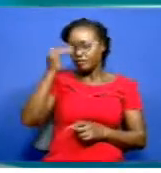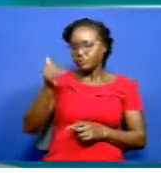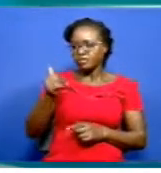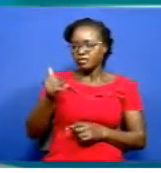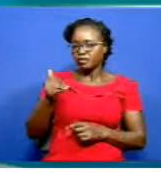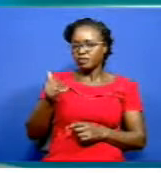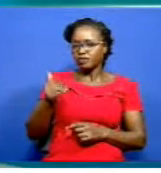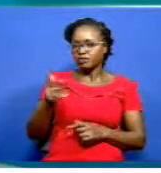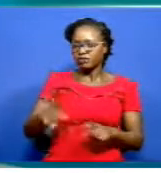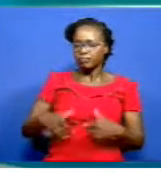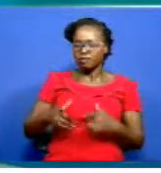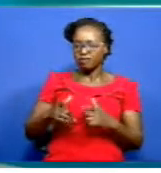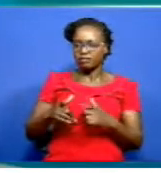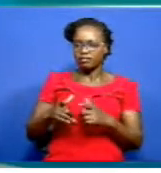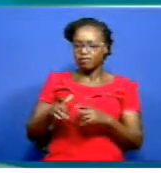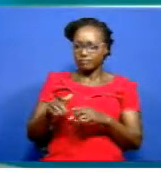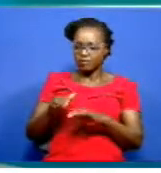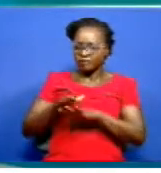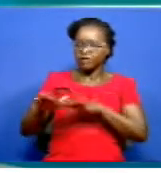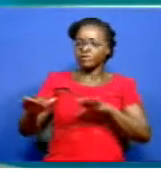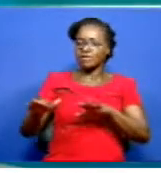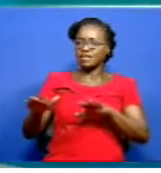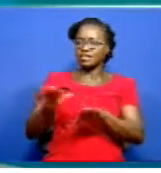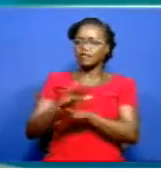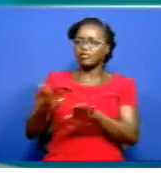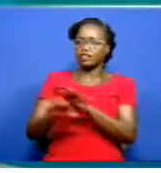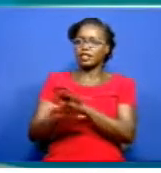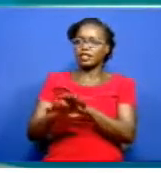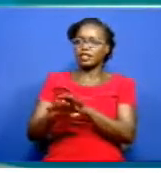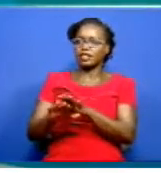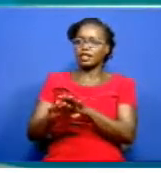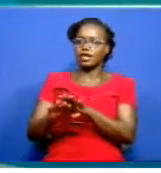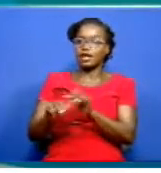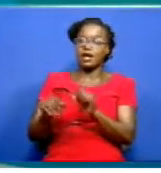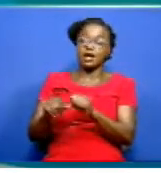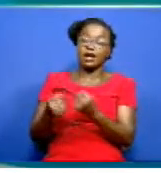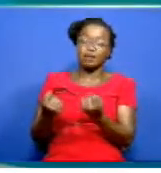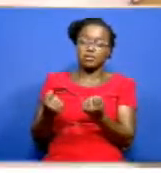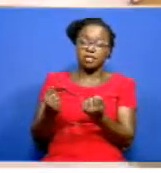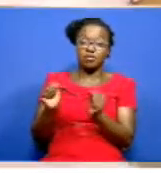tambarere na vitu hufanyika na mtu anarudi mahali alikuwa.